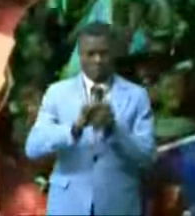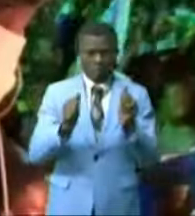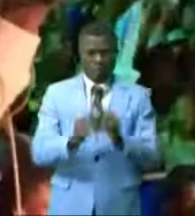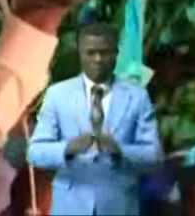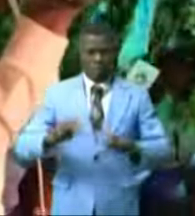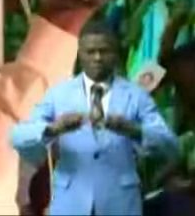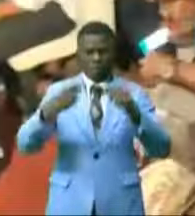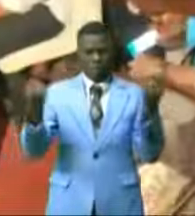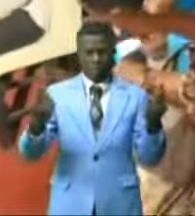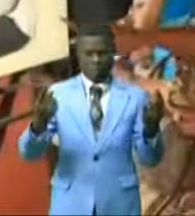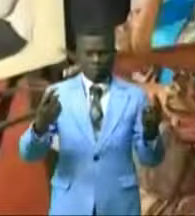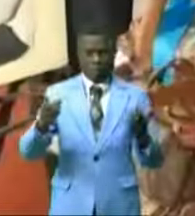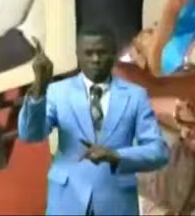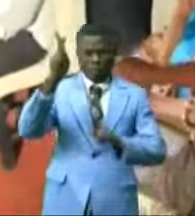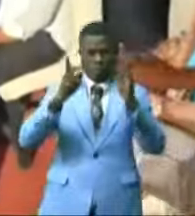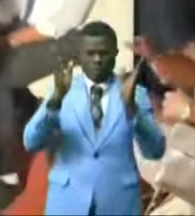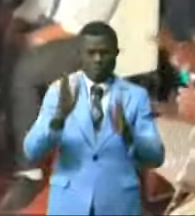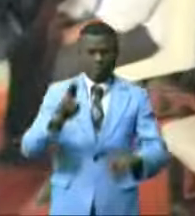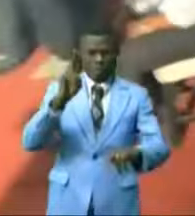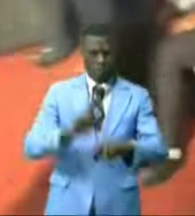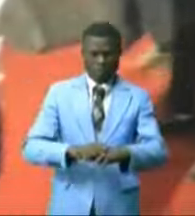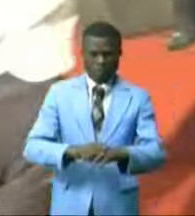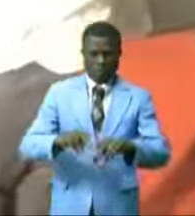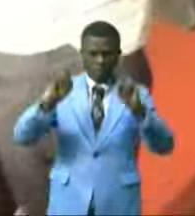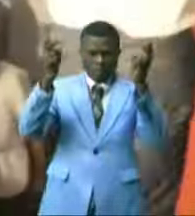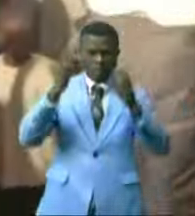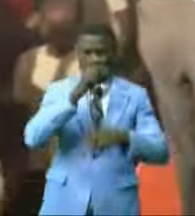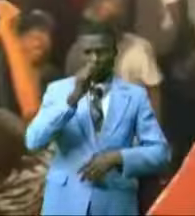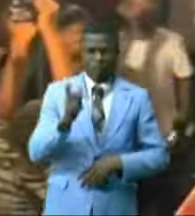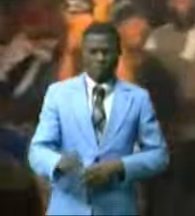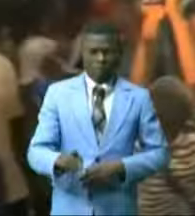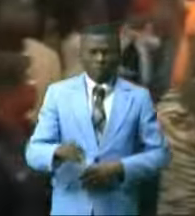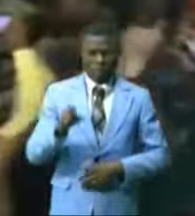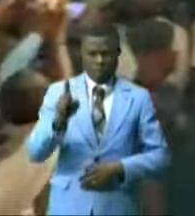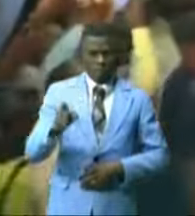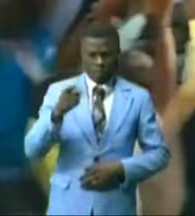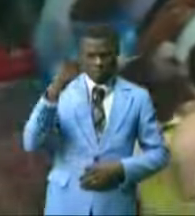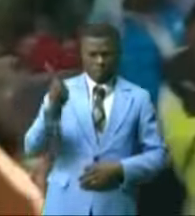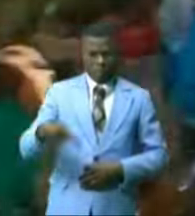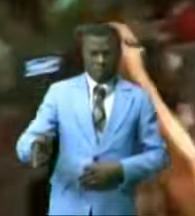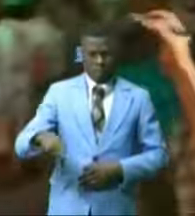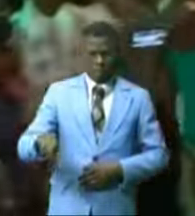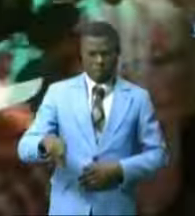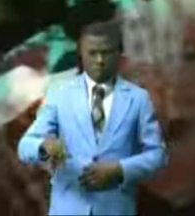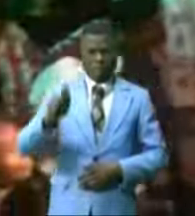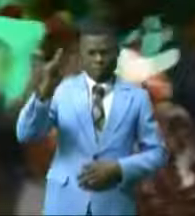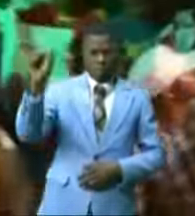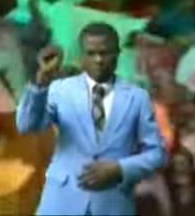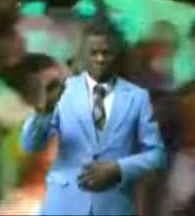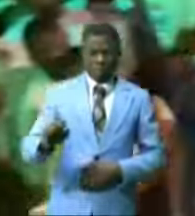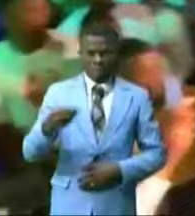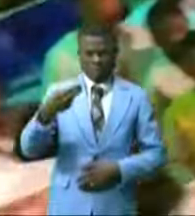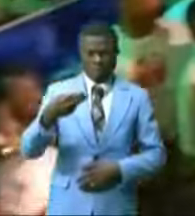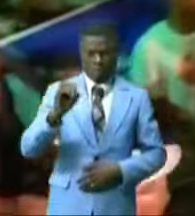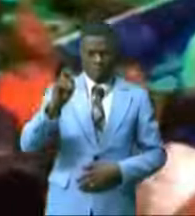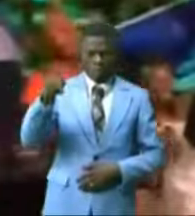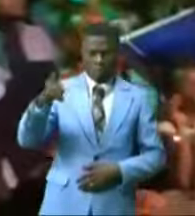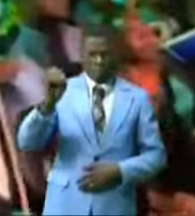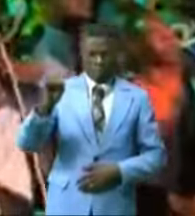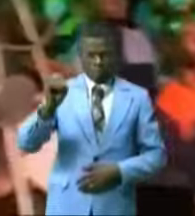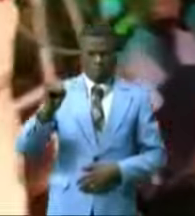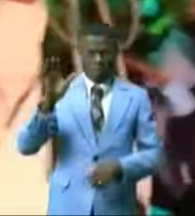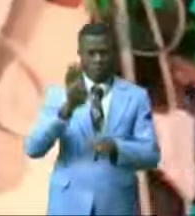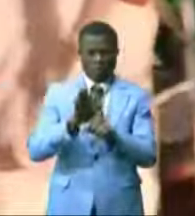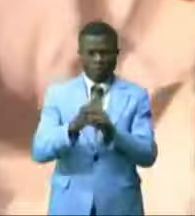l'opposition républicaine, a foulé les sols de la ville de Kisangani, province de la Tshopo. Un carton plein,